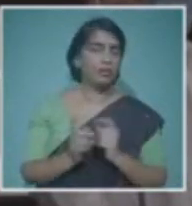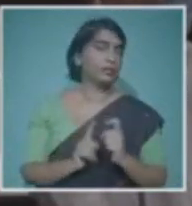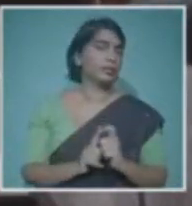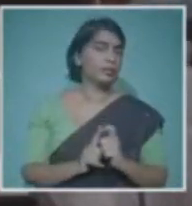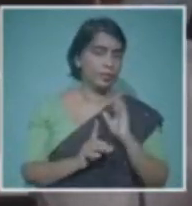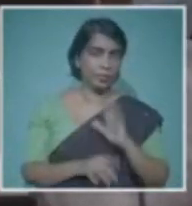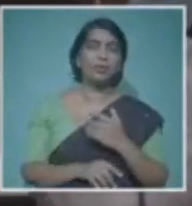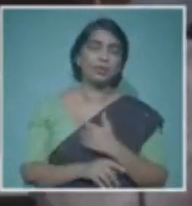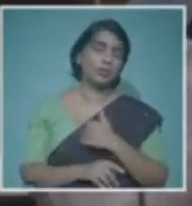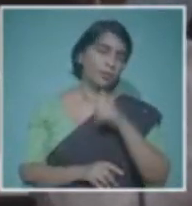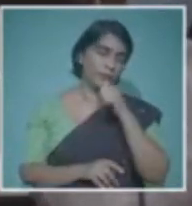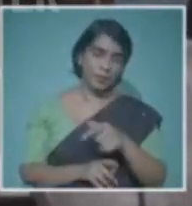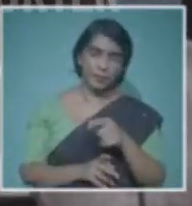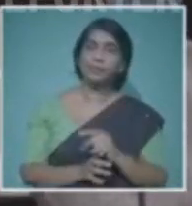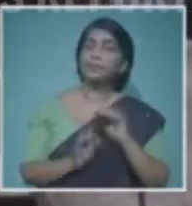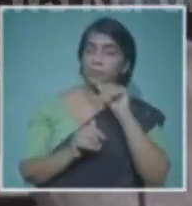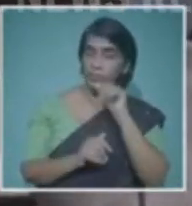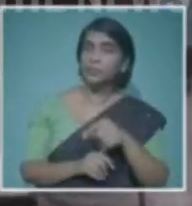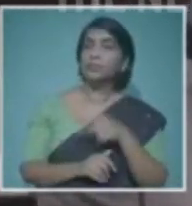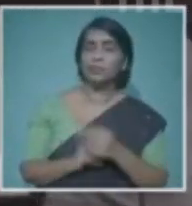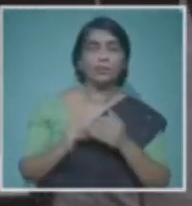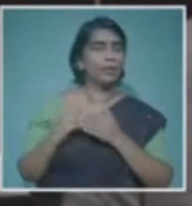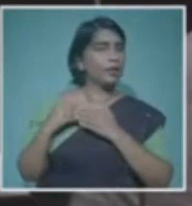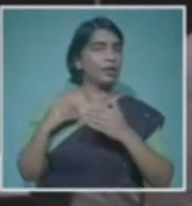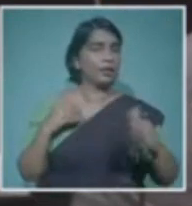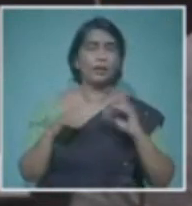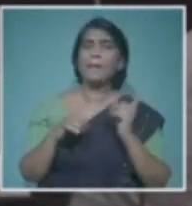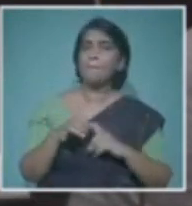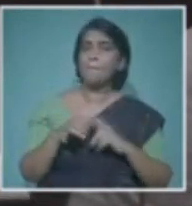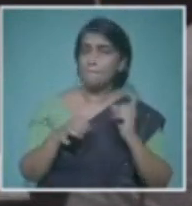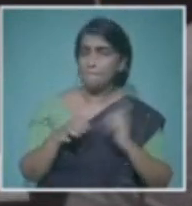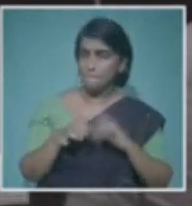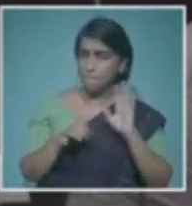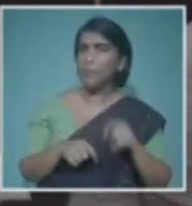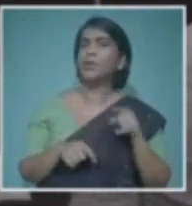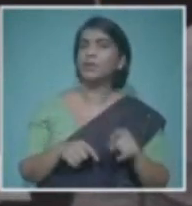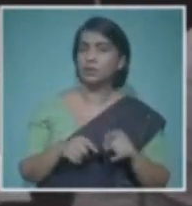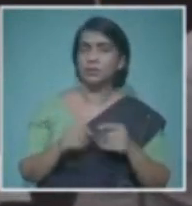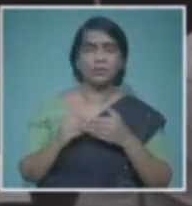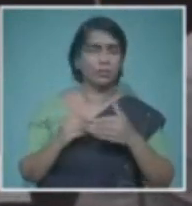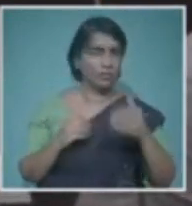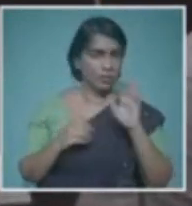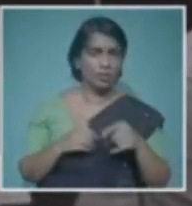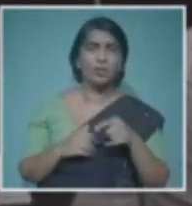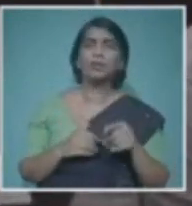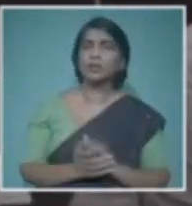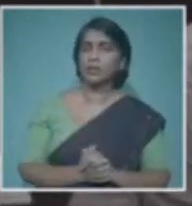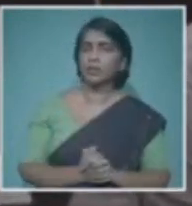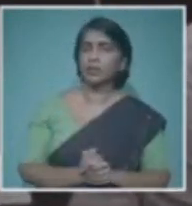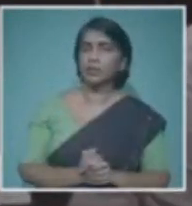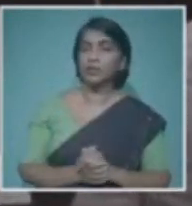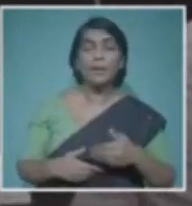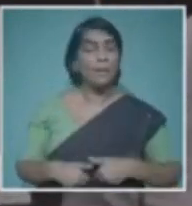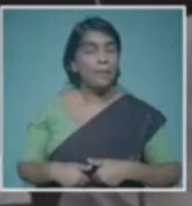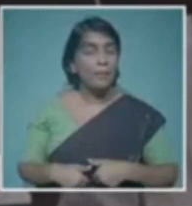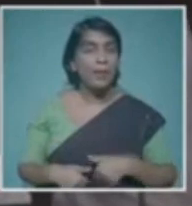එක නොඅනුමානයි. අත වශයෙන්ම මේ දීර්ඝකාලීන ප්‍රශ්නයත් එක්ක පසුබිම තුල තියෙන්නේ